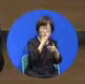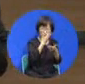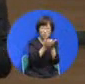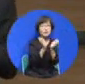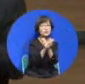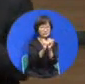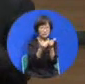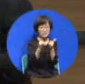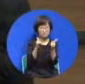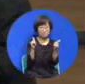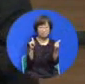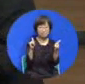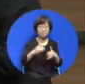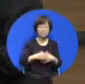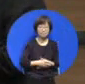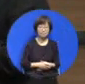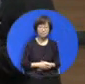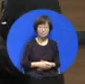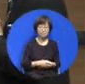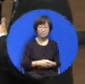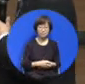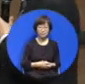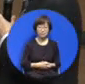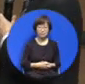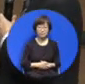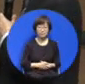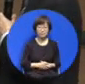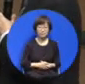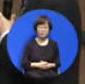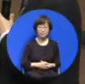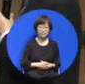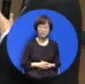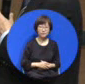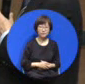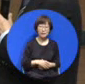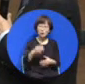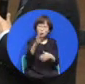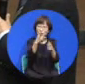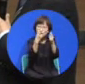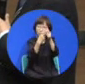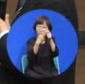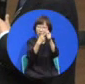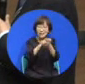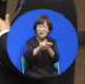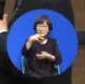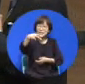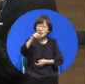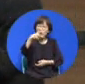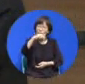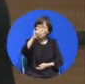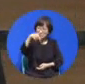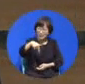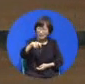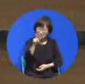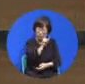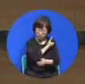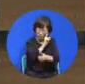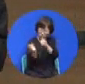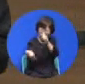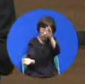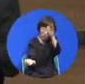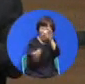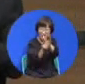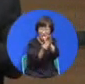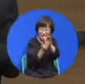I look at professors and other teachers as so important. 집중해서 서밋 학교 하지 않으면 인재들 전부 3단체에 다